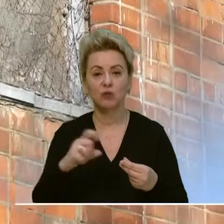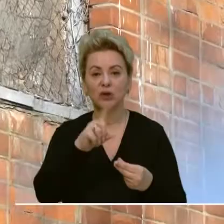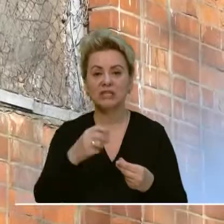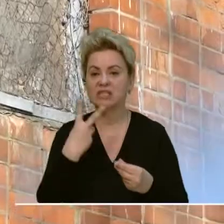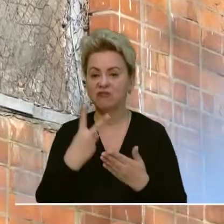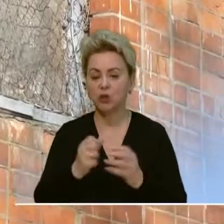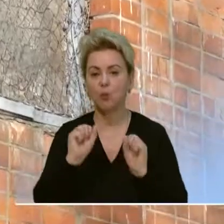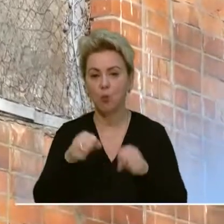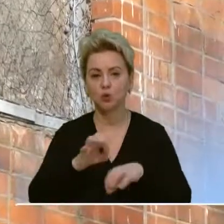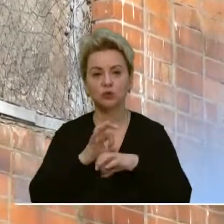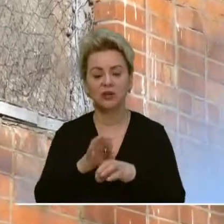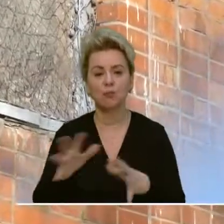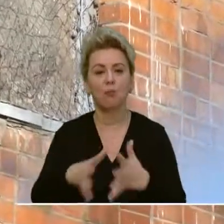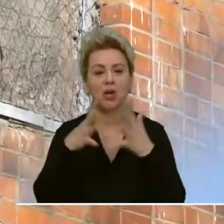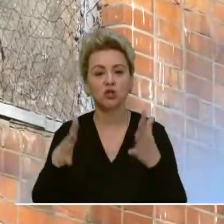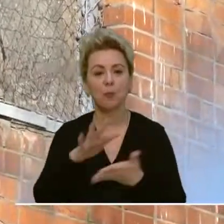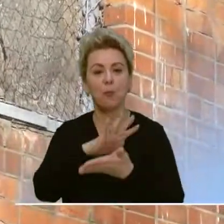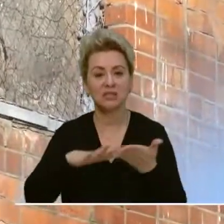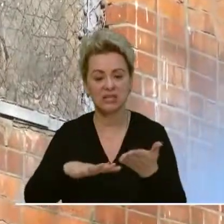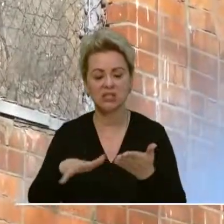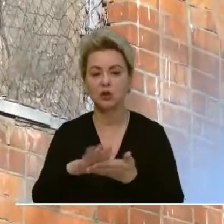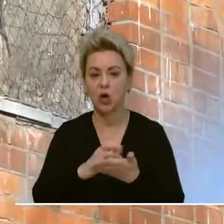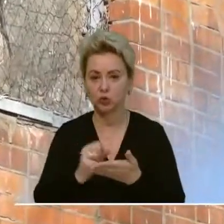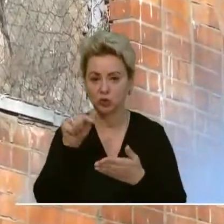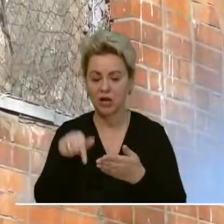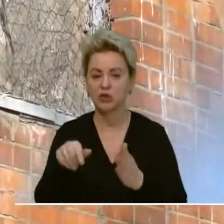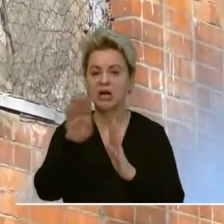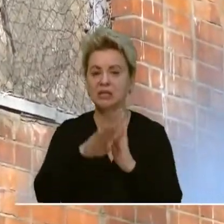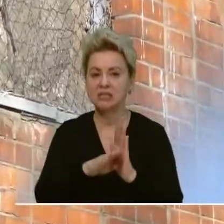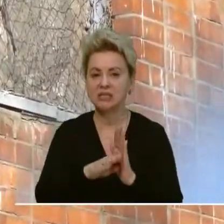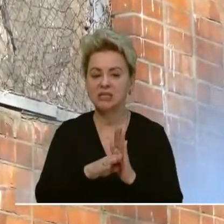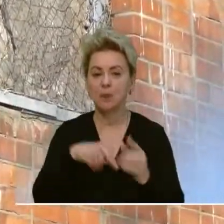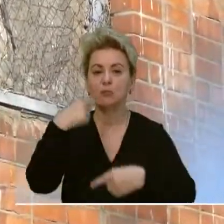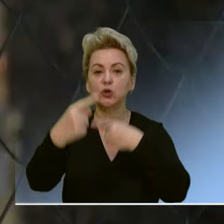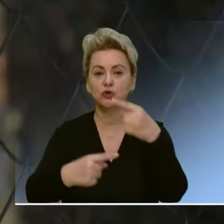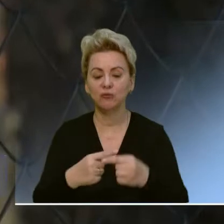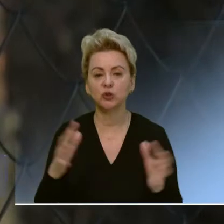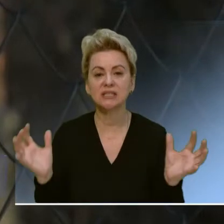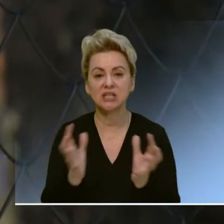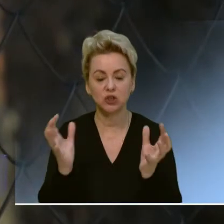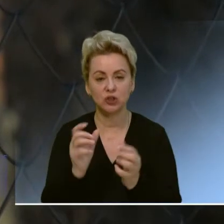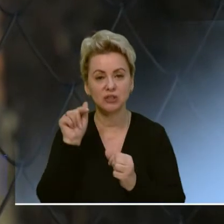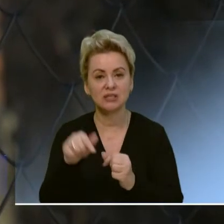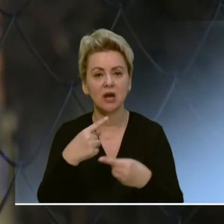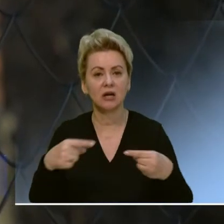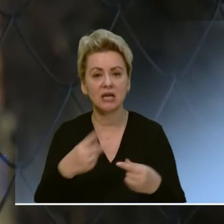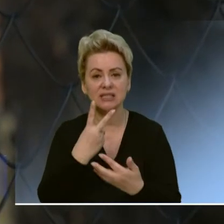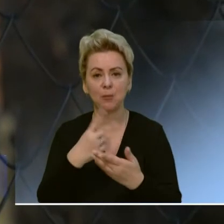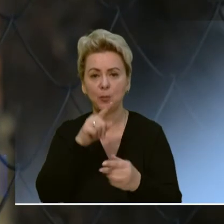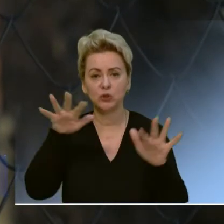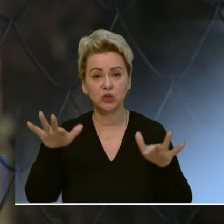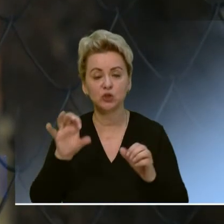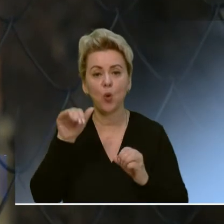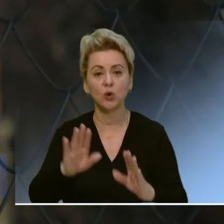видов способно привести к глобальным последствиям, разрушающим систему пищевой цепочки. Уберечь популяции разных видов птиц